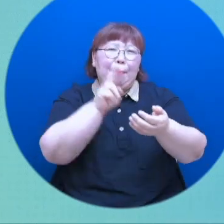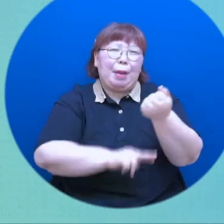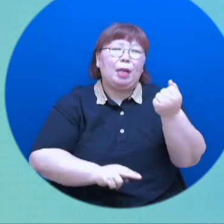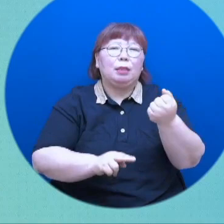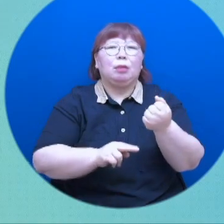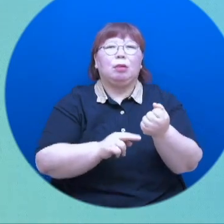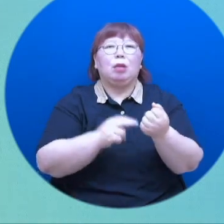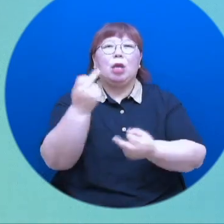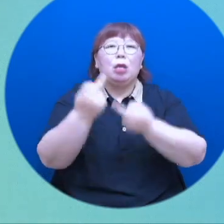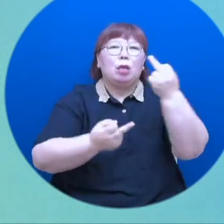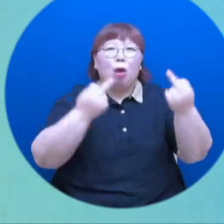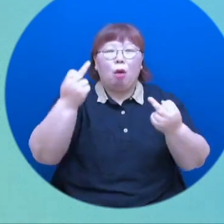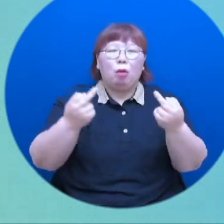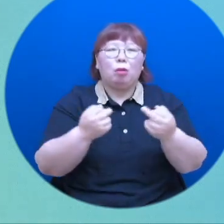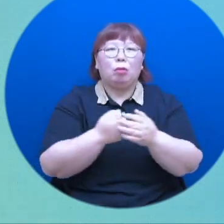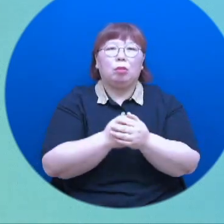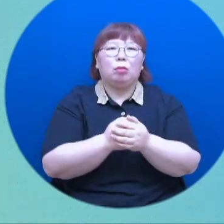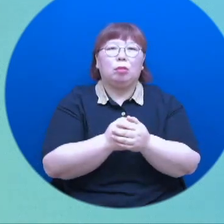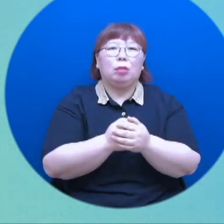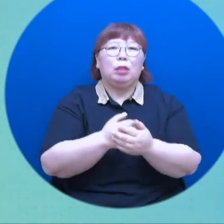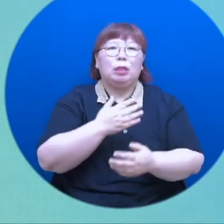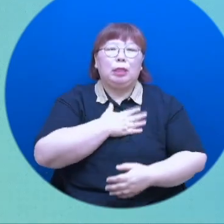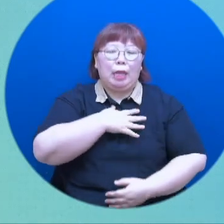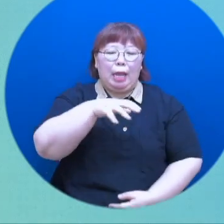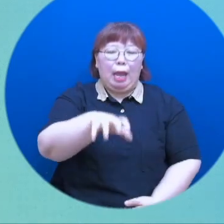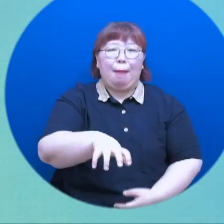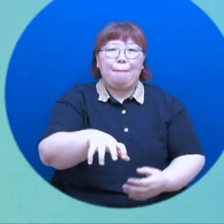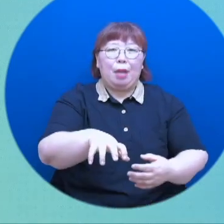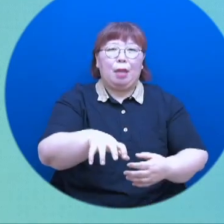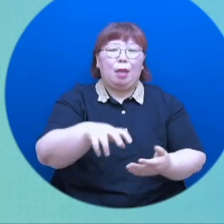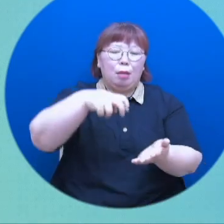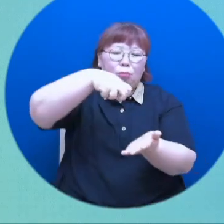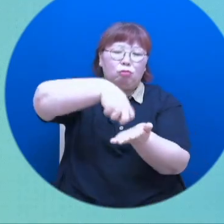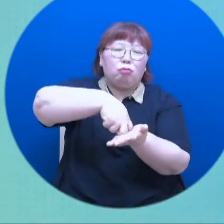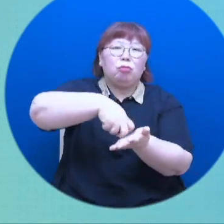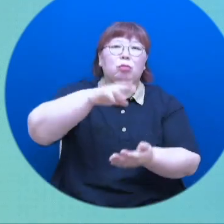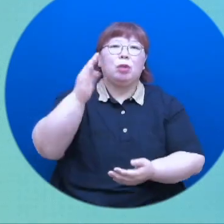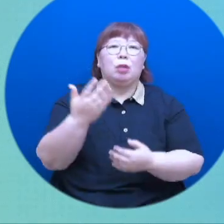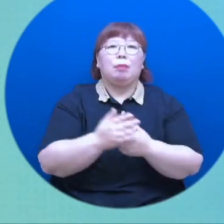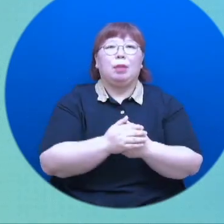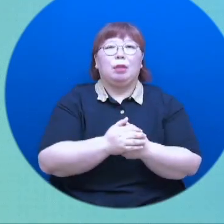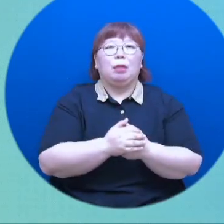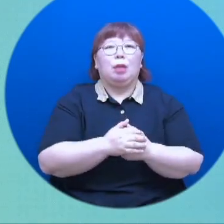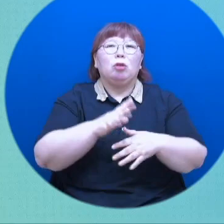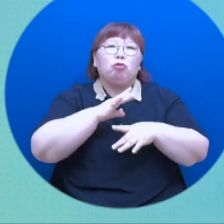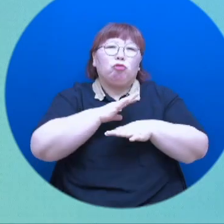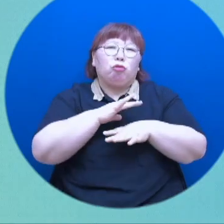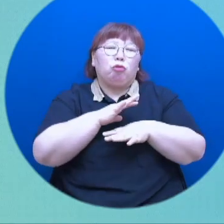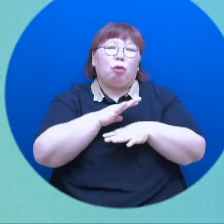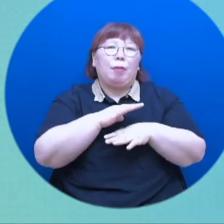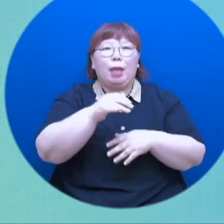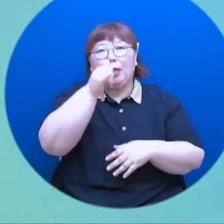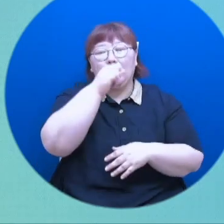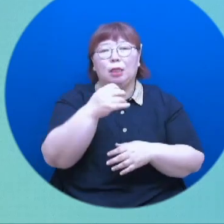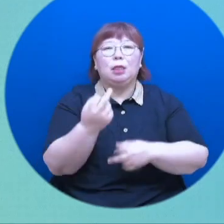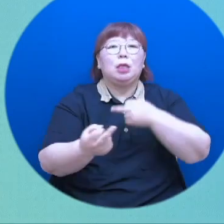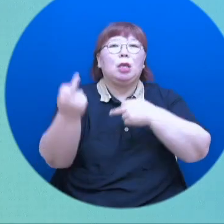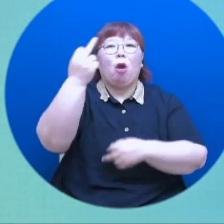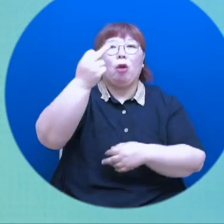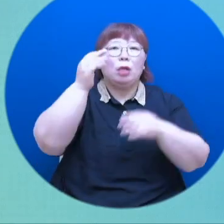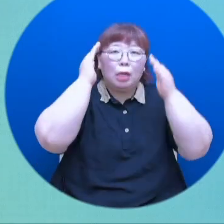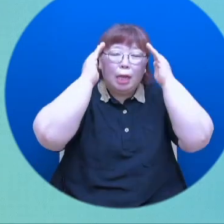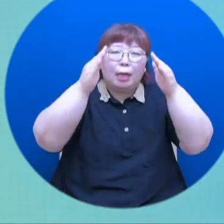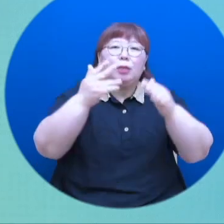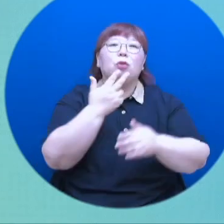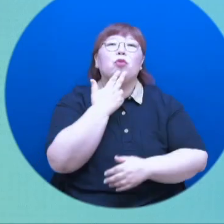팔아버렸던 형님들이 자기 앞에 무릎을 꿇잖아요. 두려워 떨고 있는 그 형들을 향하여 요셉이